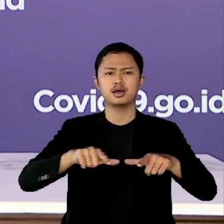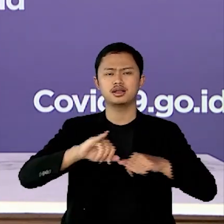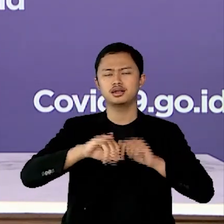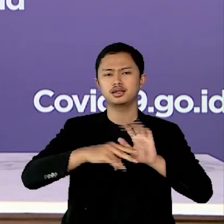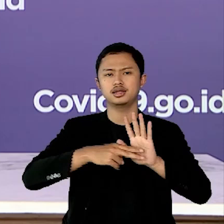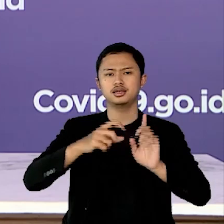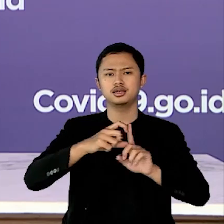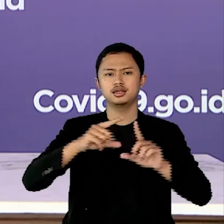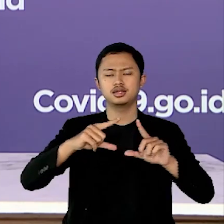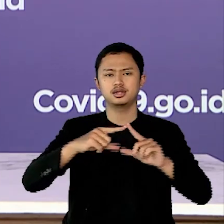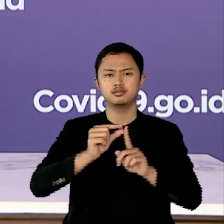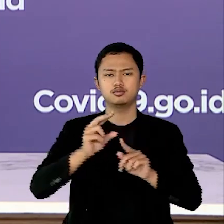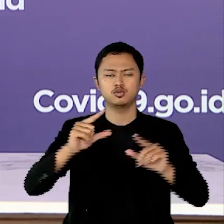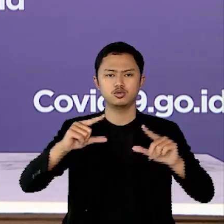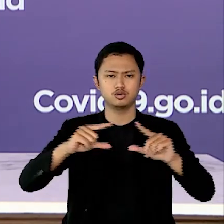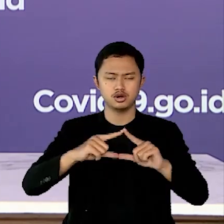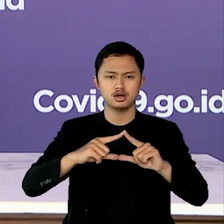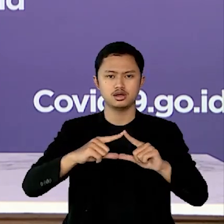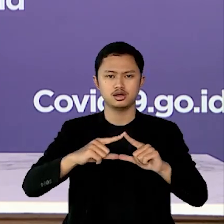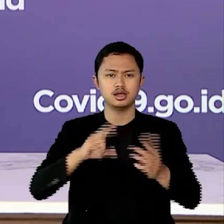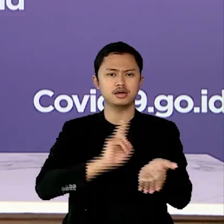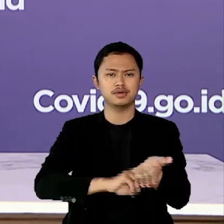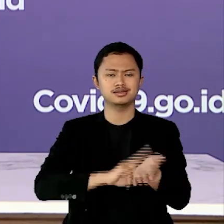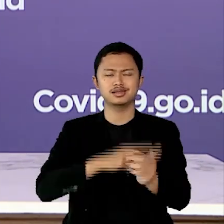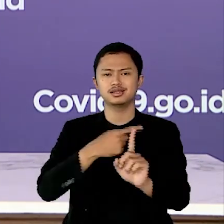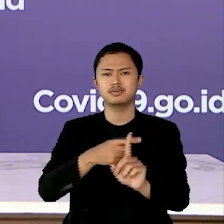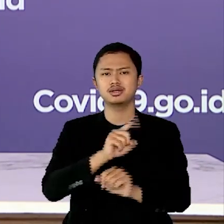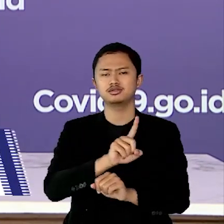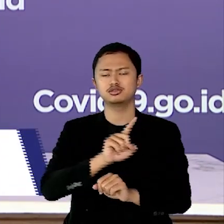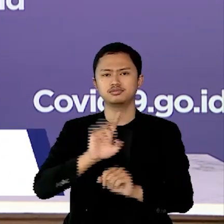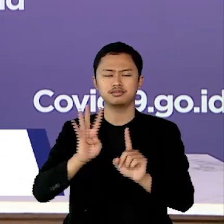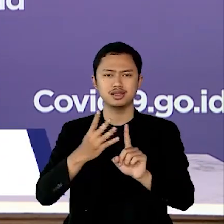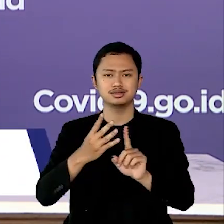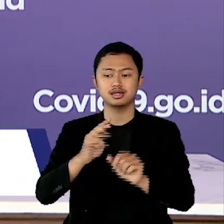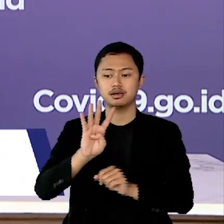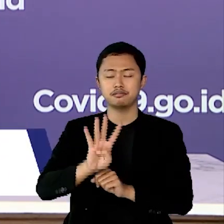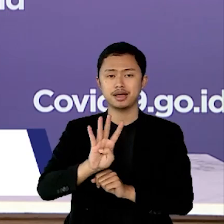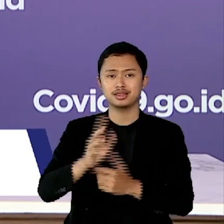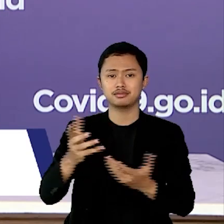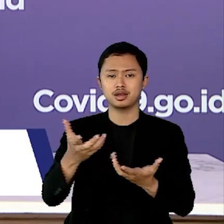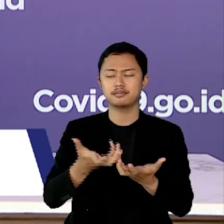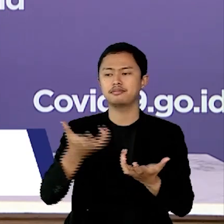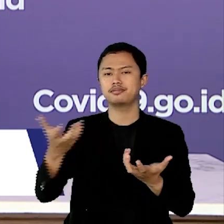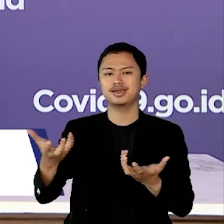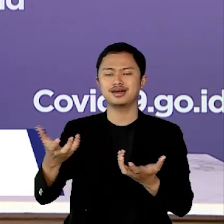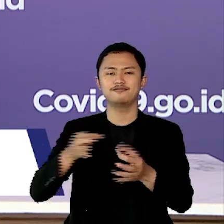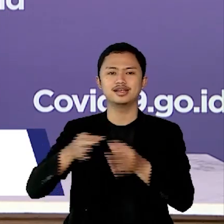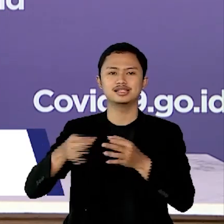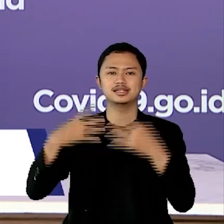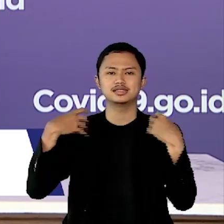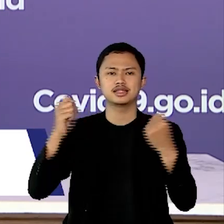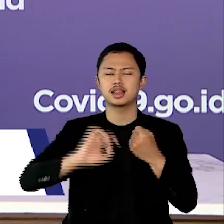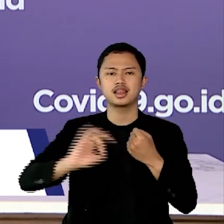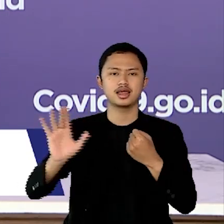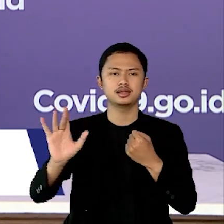telah menerima sebanyak 114 pasien dimana empat diantaranya dirujuk ke fasilitas kesehatan